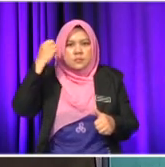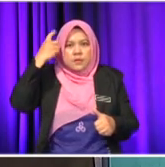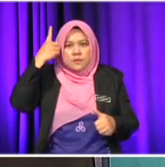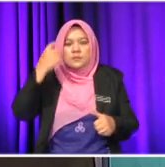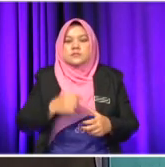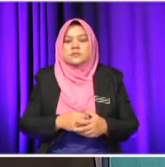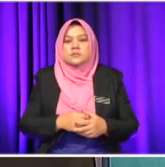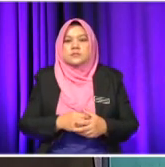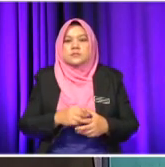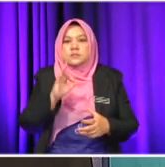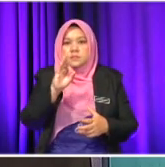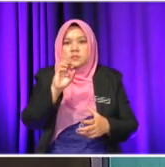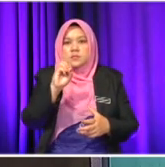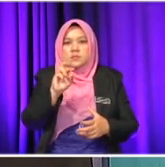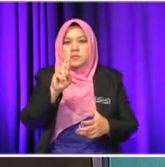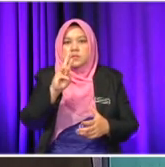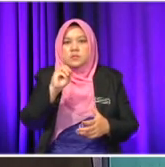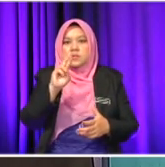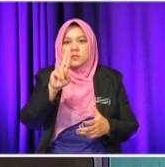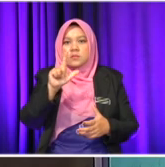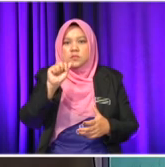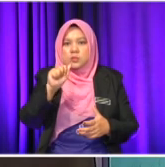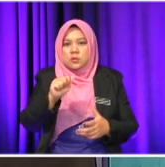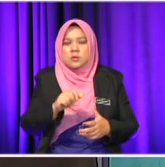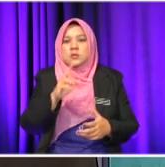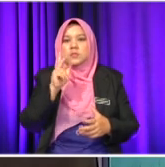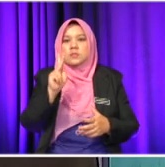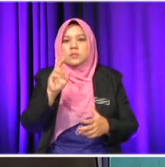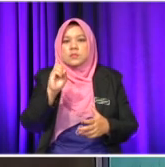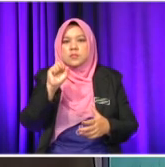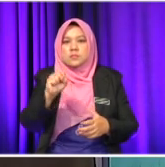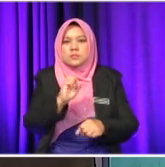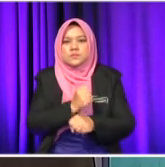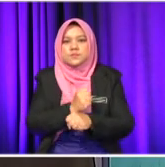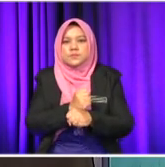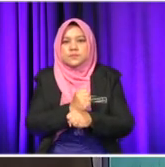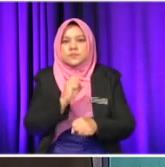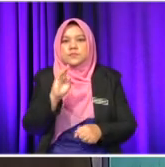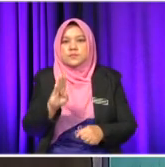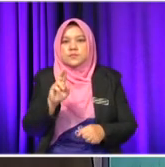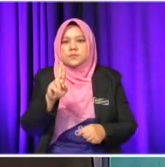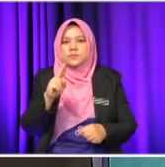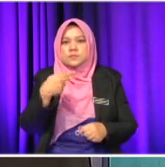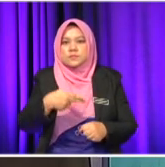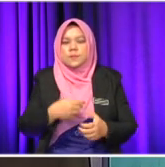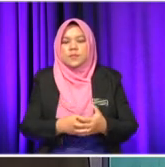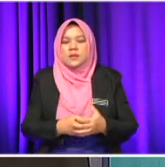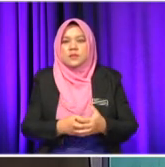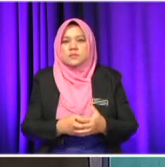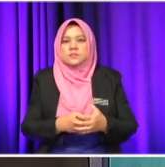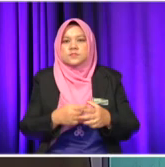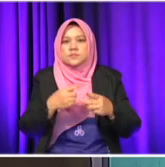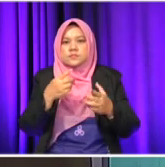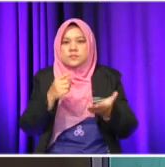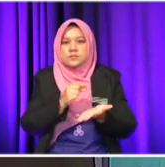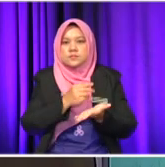ingat family kos buruh dalam soal pengirahan mesti akan ditanya mengenai kos buruh sukos buruh ialah